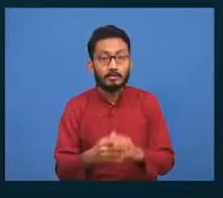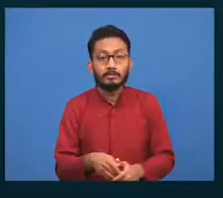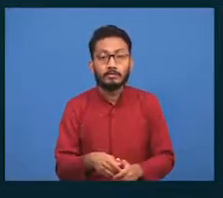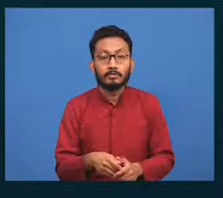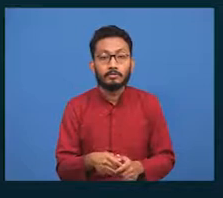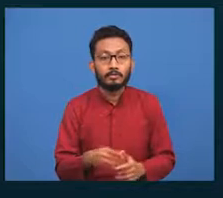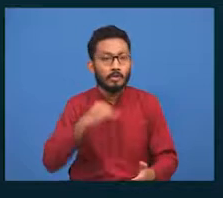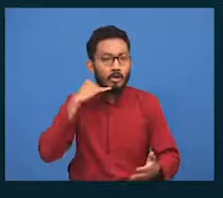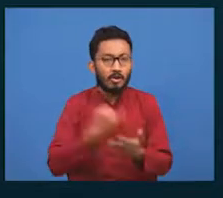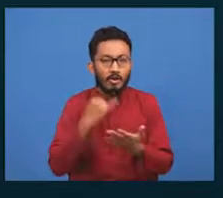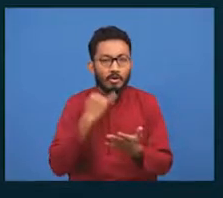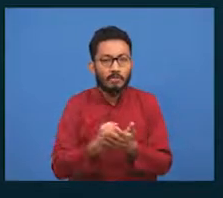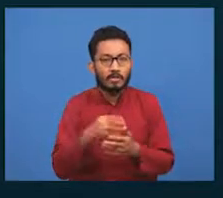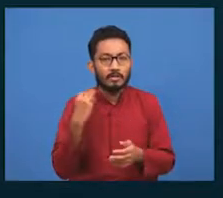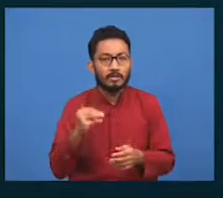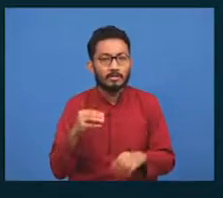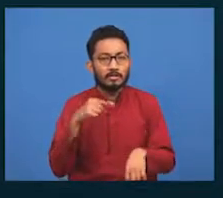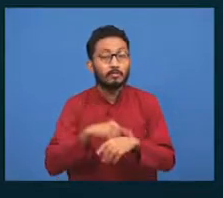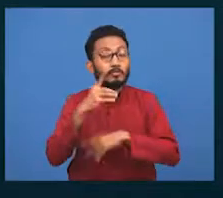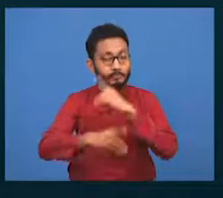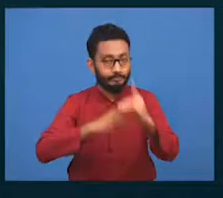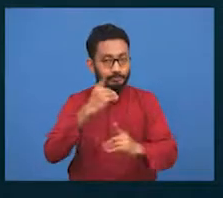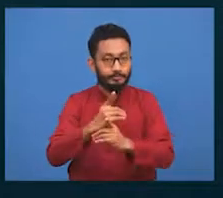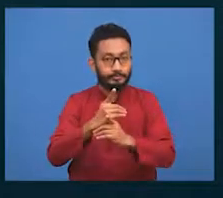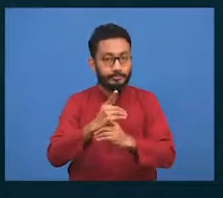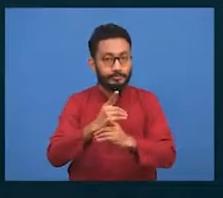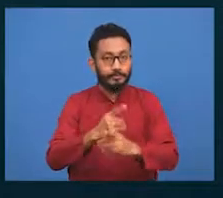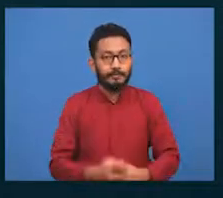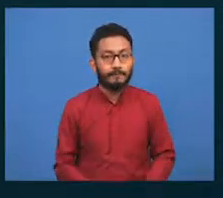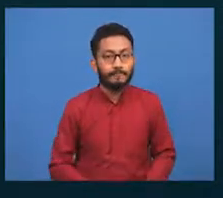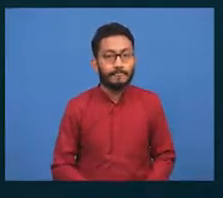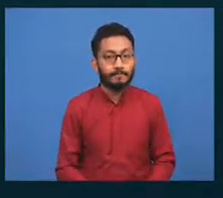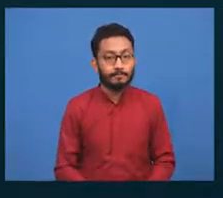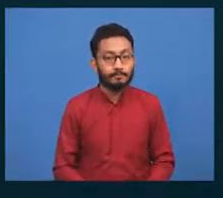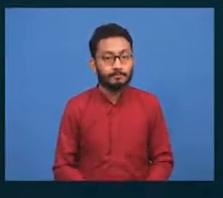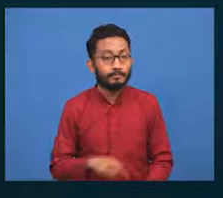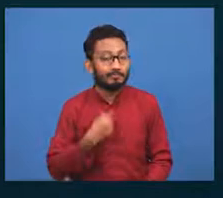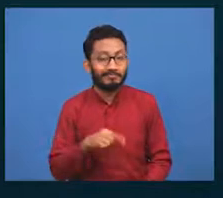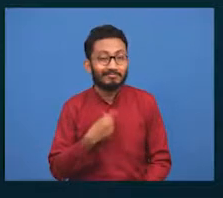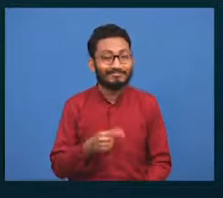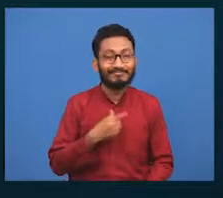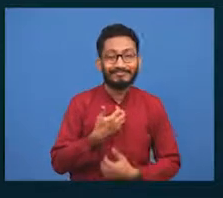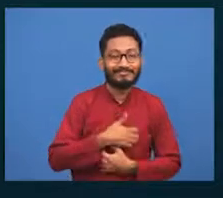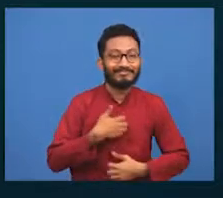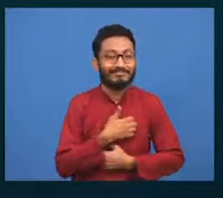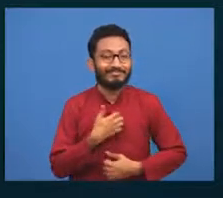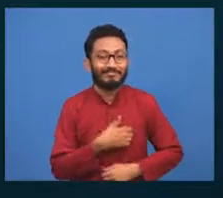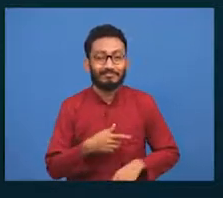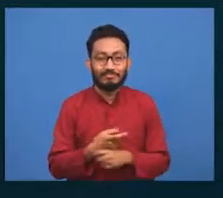mereka semasa di dunia dahulu, yang bergembira mengejek ayat-ayat Allah Subhanahu Wa